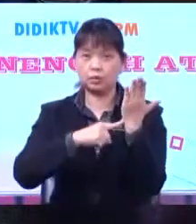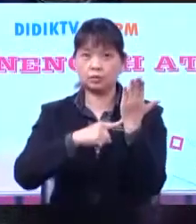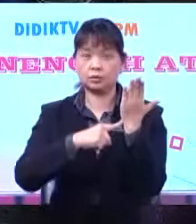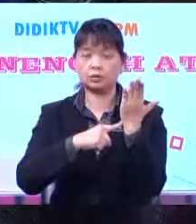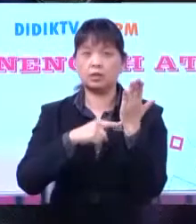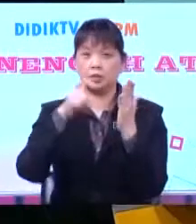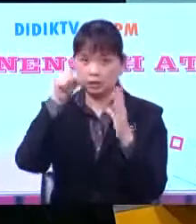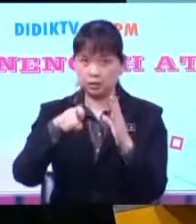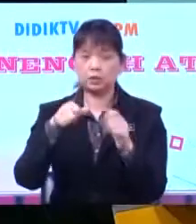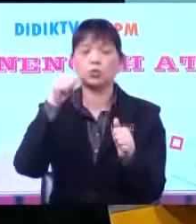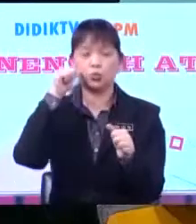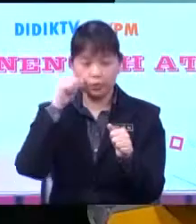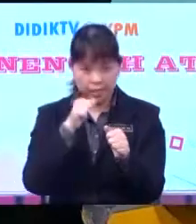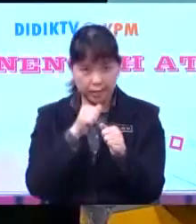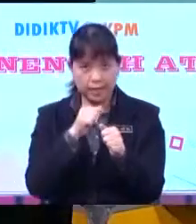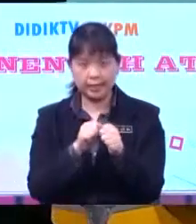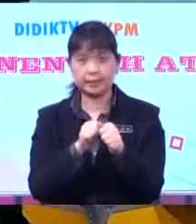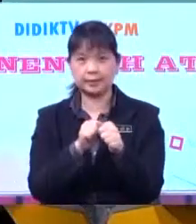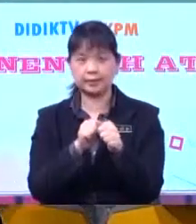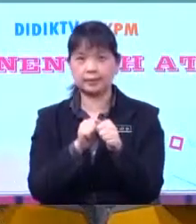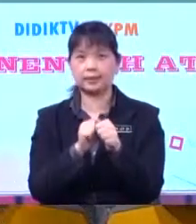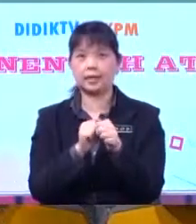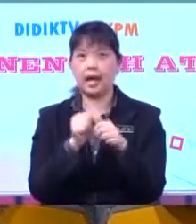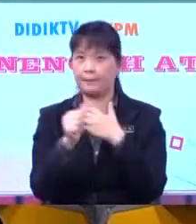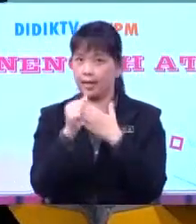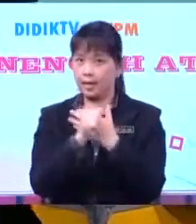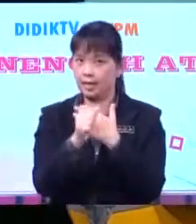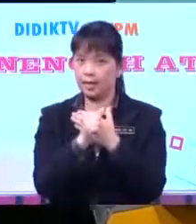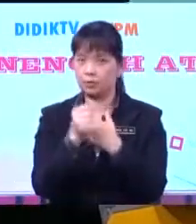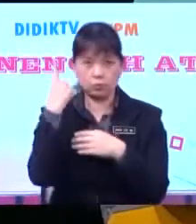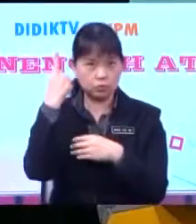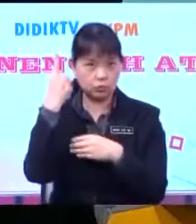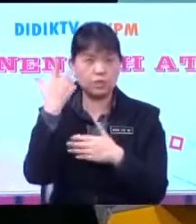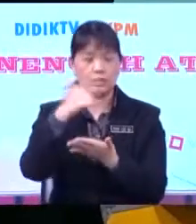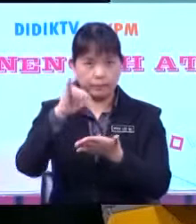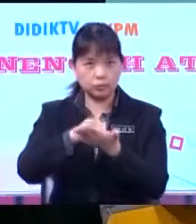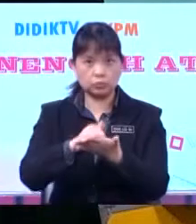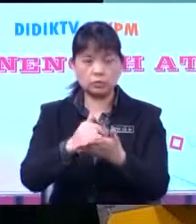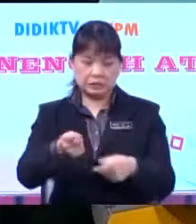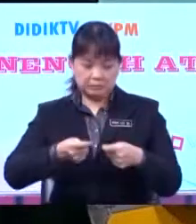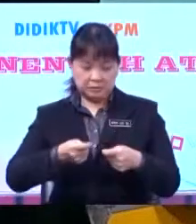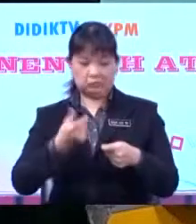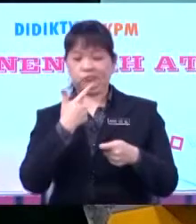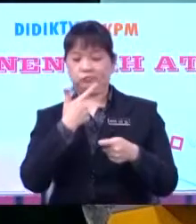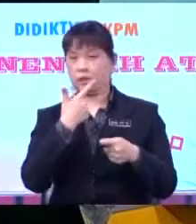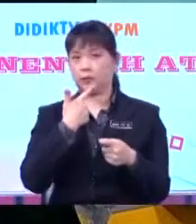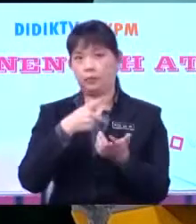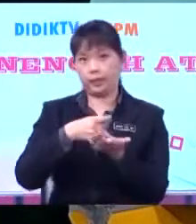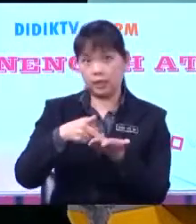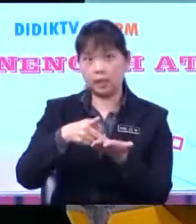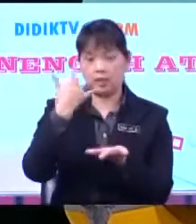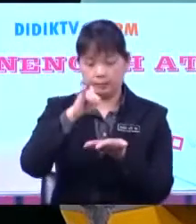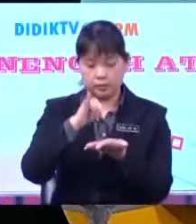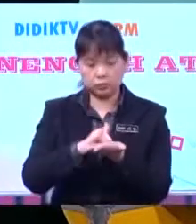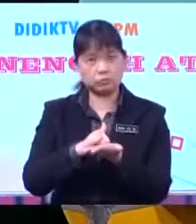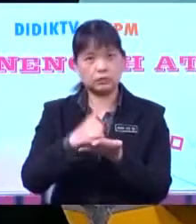Kenongo surat lamaran dulu tapi ini kami Dia langsung tak banyak apo adonyo Joe memang patut tanahnya dirampas Oke